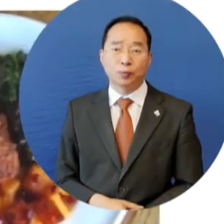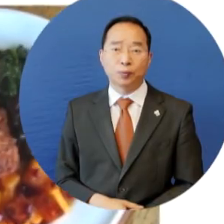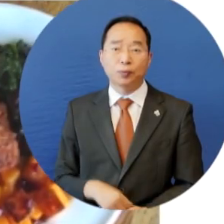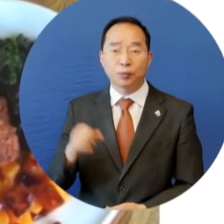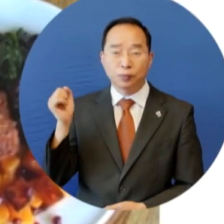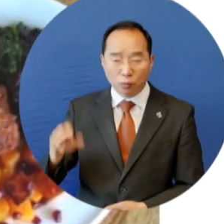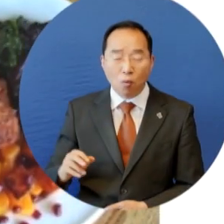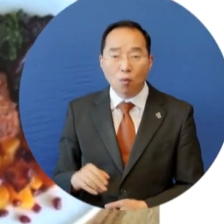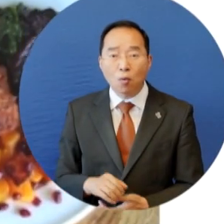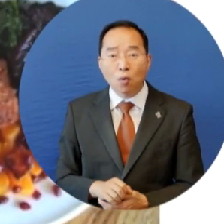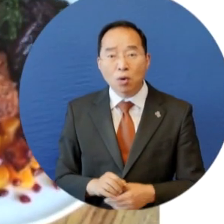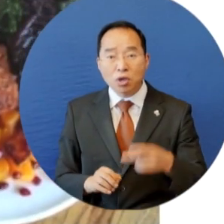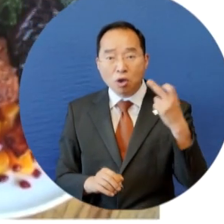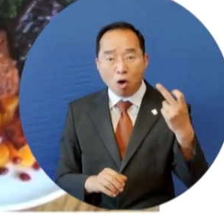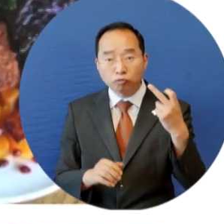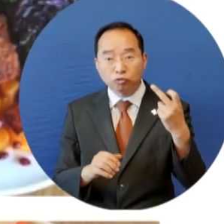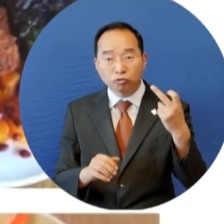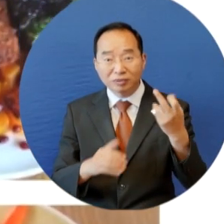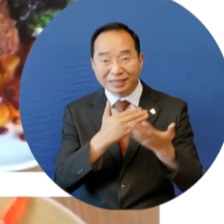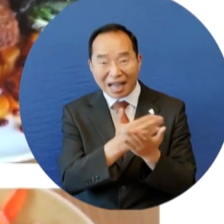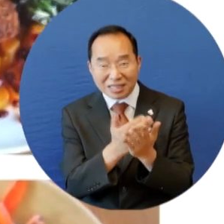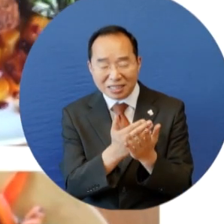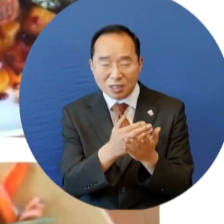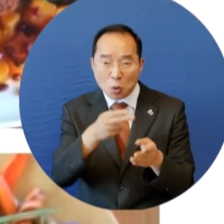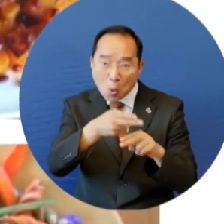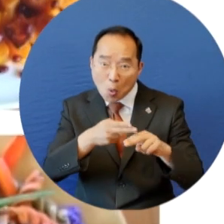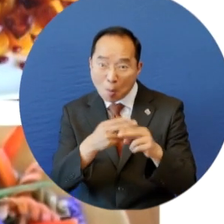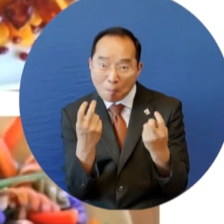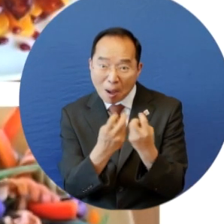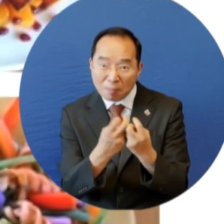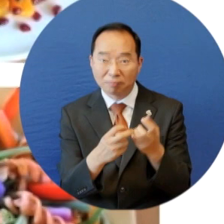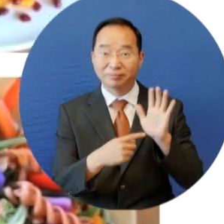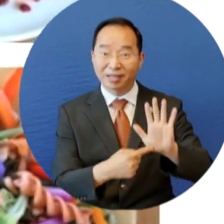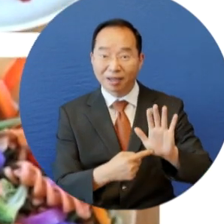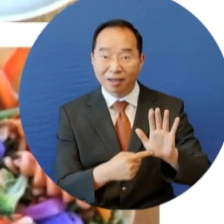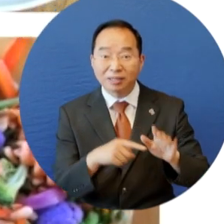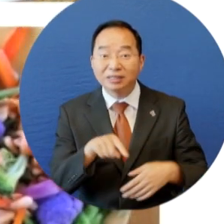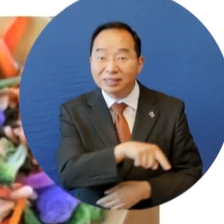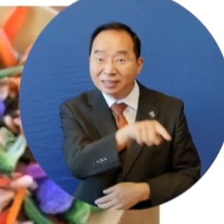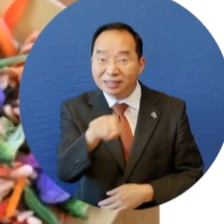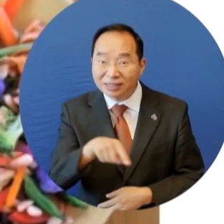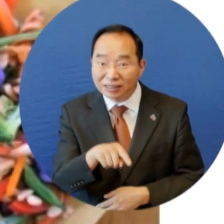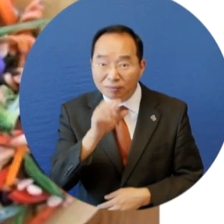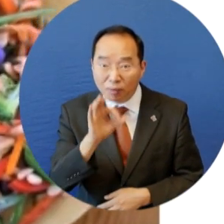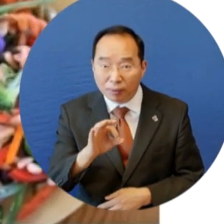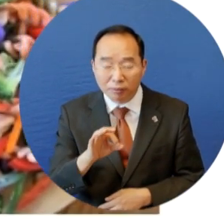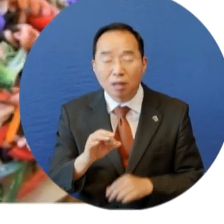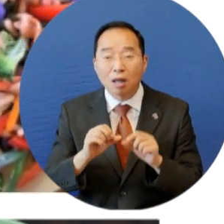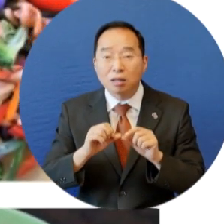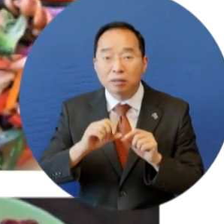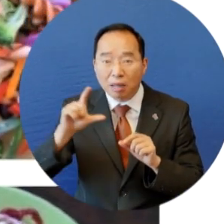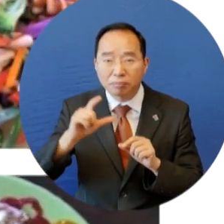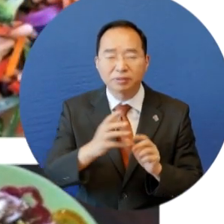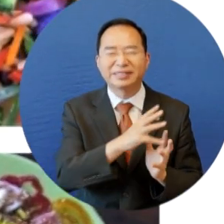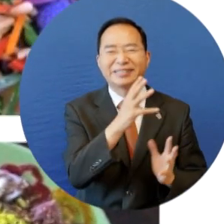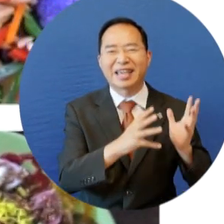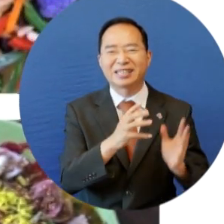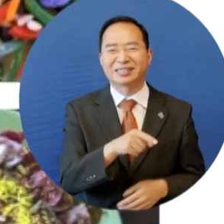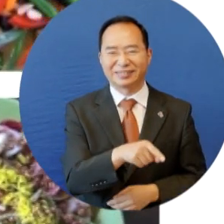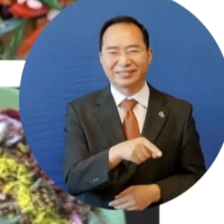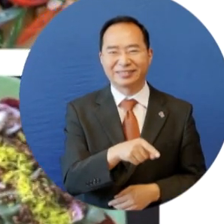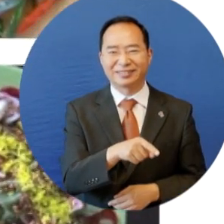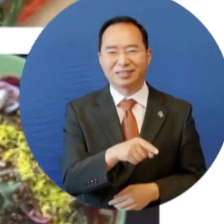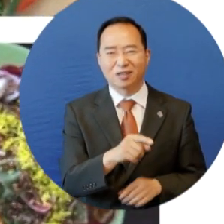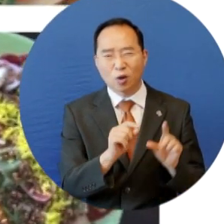것이었습니다. 그리고 여기에서 12가지의 레시피들을 제안을 하고 있는데요. 이 12가지 레시피들은